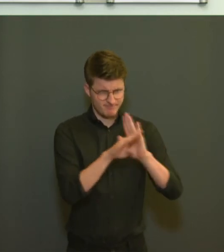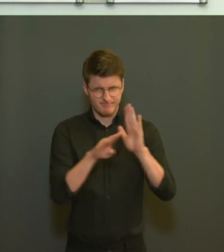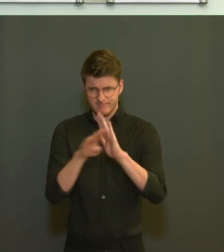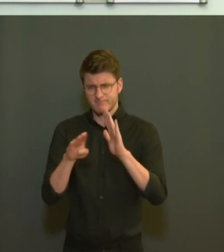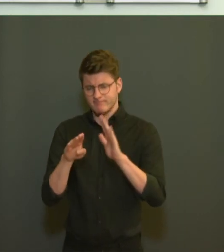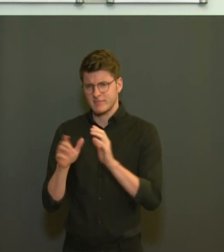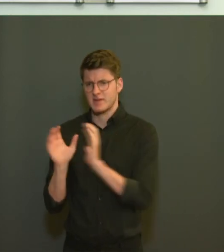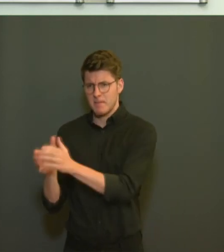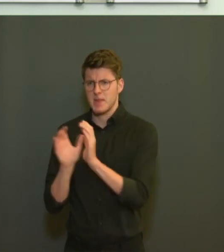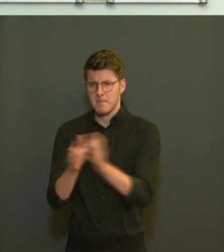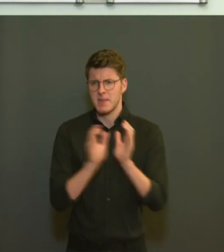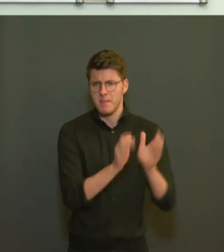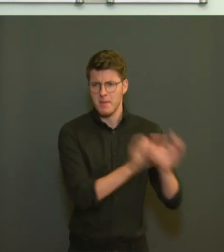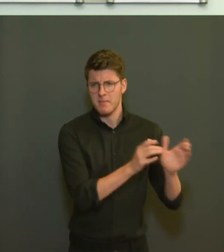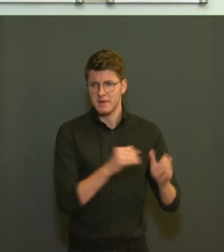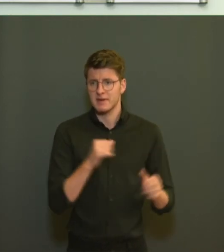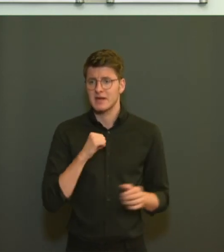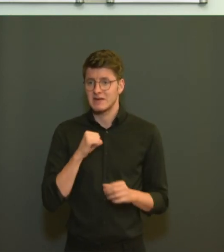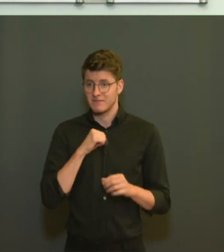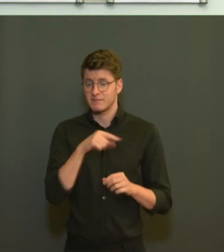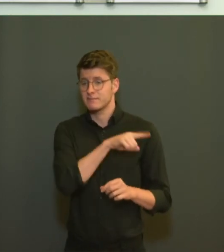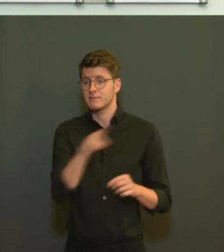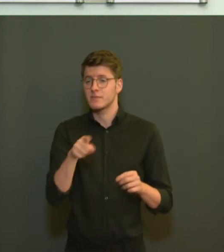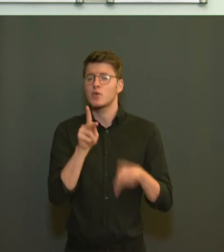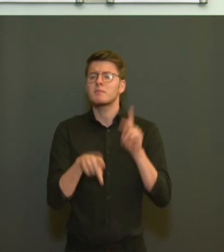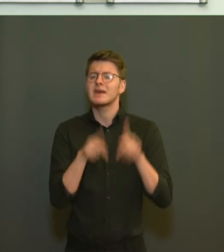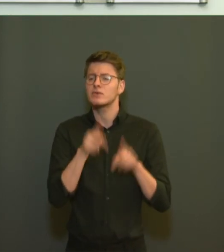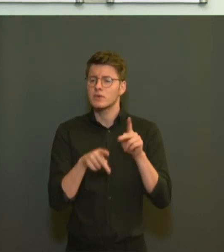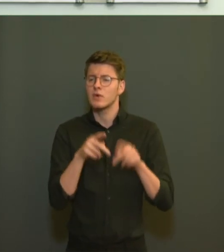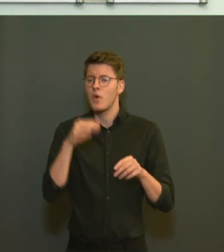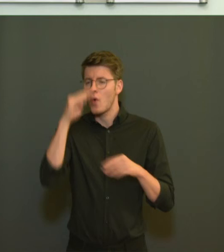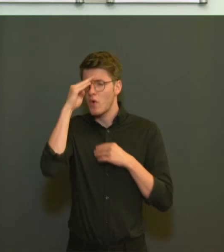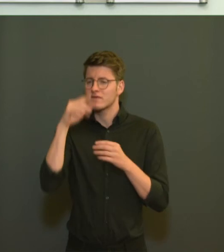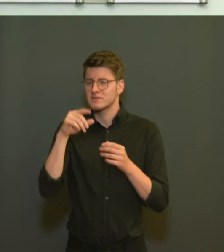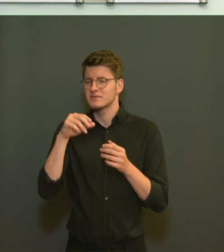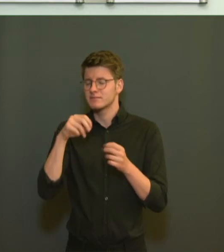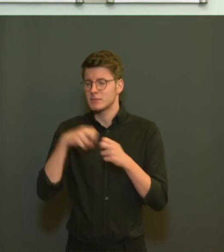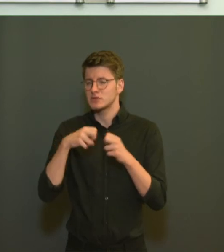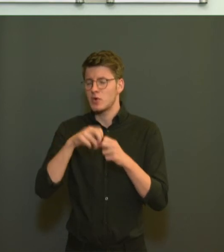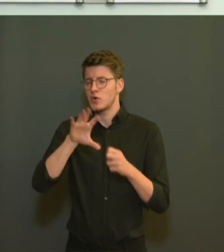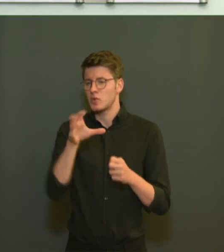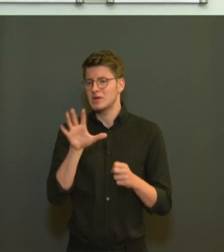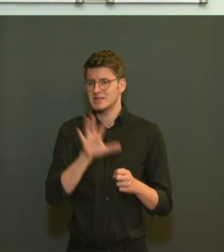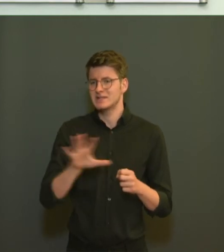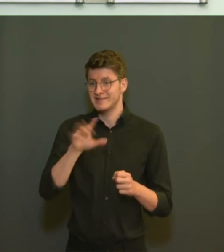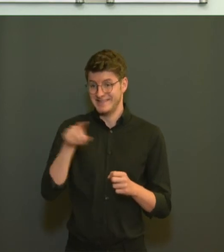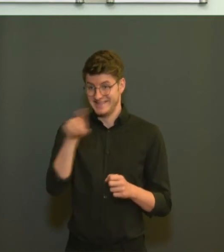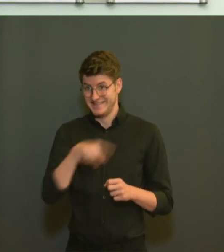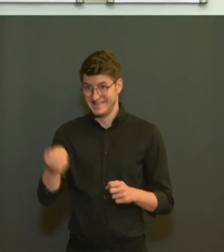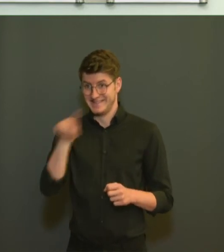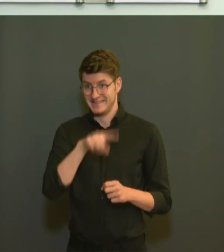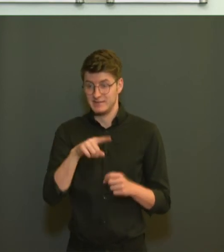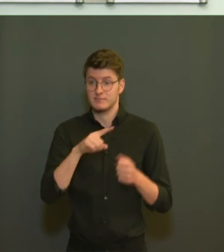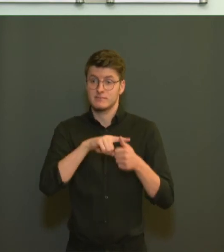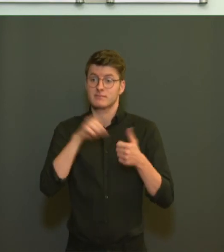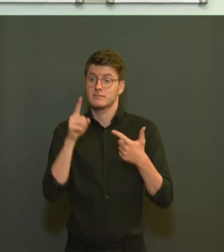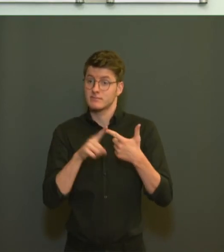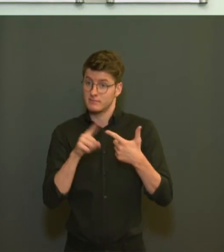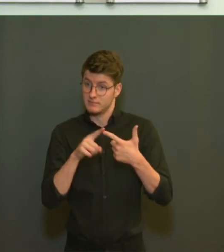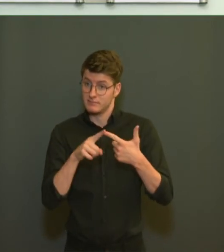het Brussels hoofdstedelijk gewest, de noordelijke gemeenten van het arrondissement Halle-Vilvoorde, met name